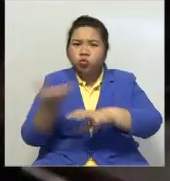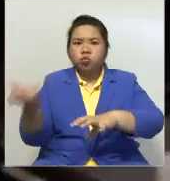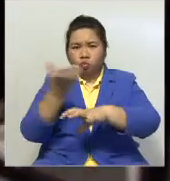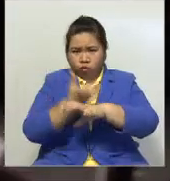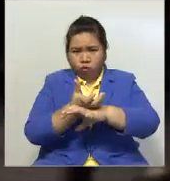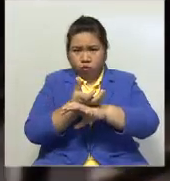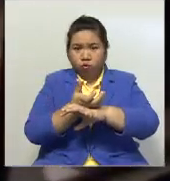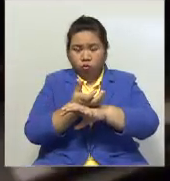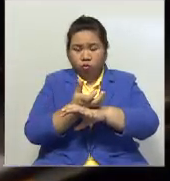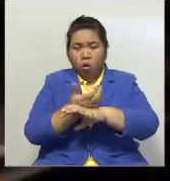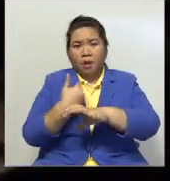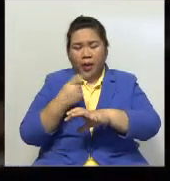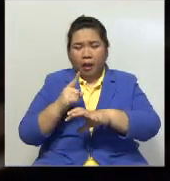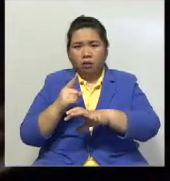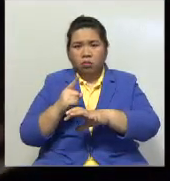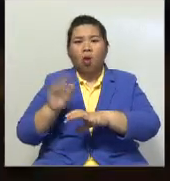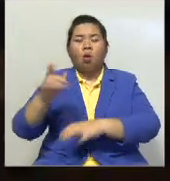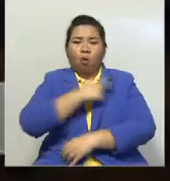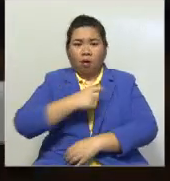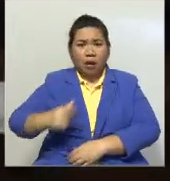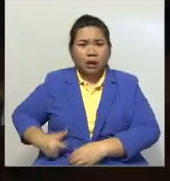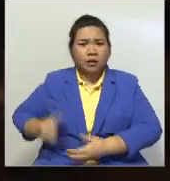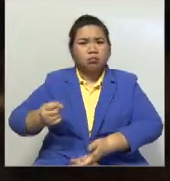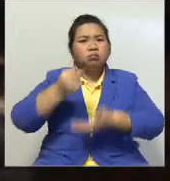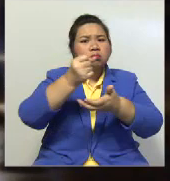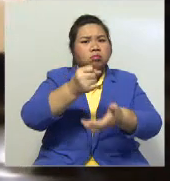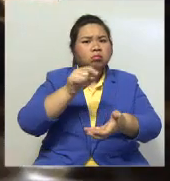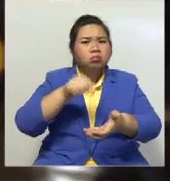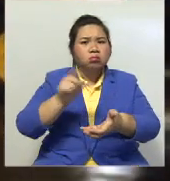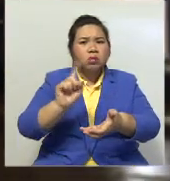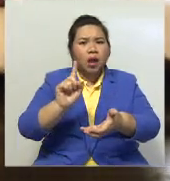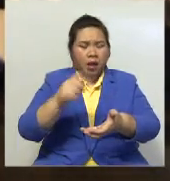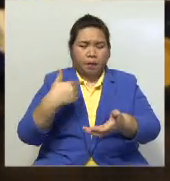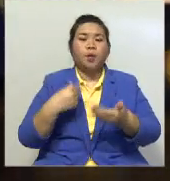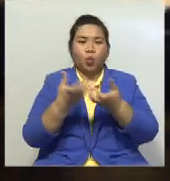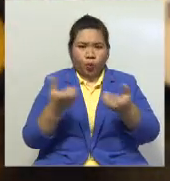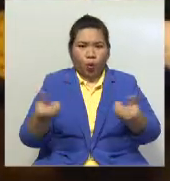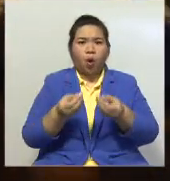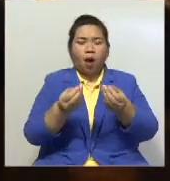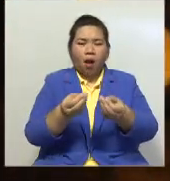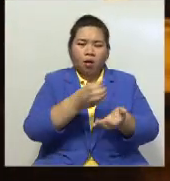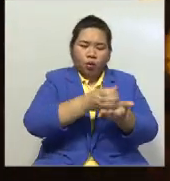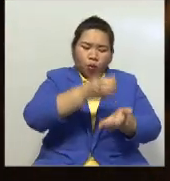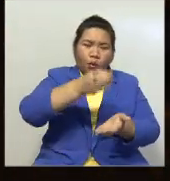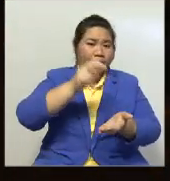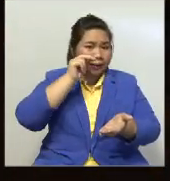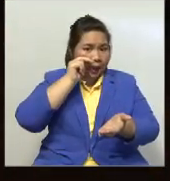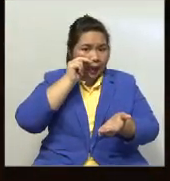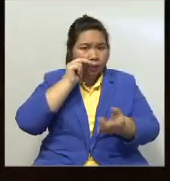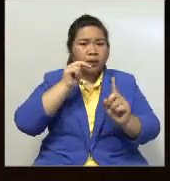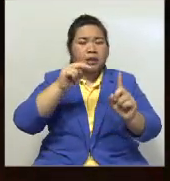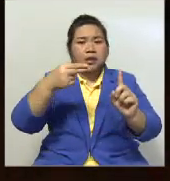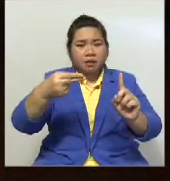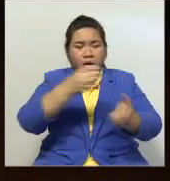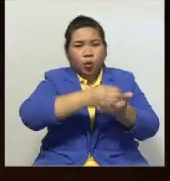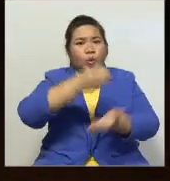ที่8นะคะนำสิ่งของพระราชทานสิ่งของพระราชทานที่นำไปครั้งนี้เนี่ยประกอบไปด้วยเครื่องดื่มพระราชทานจำนวน 10,000